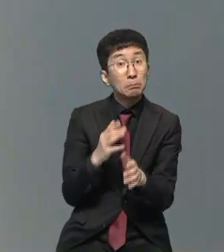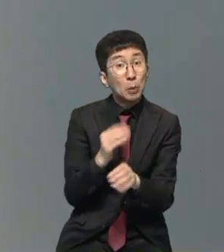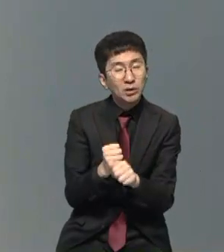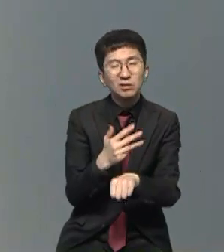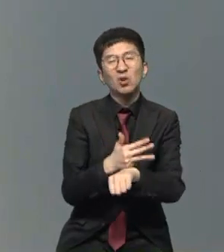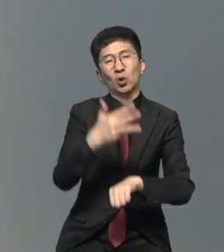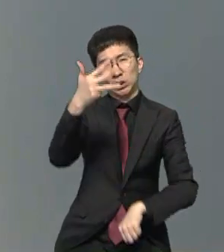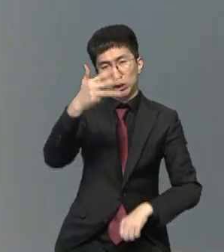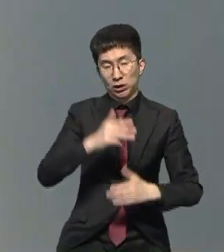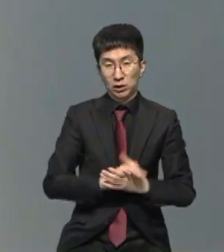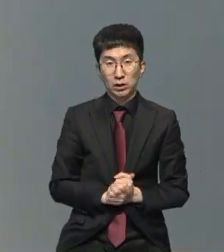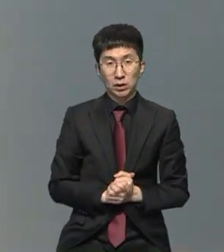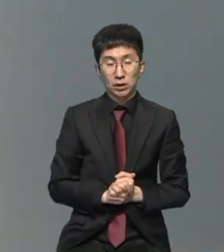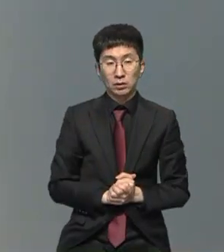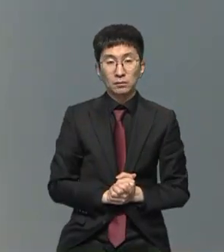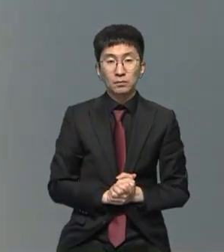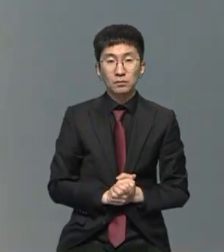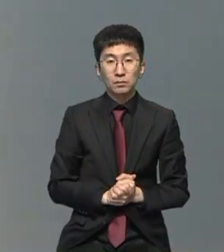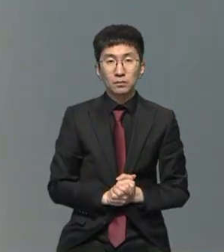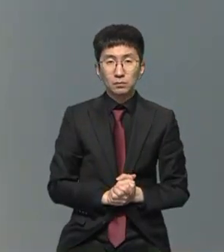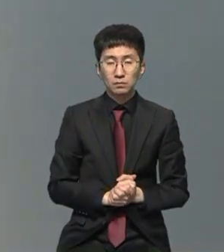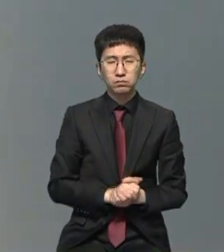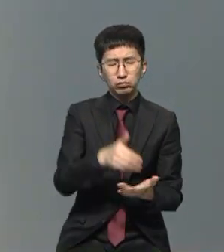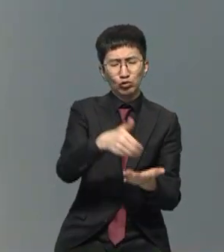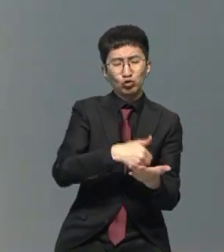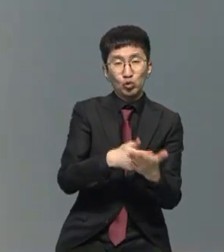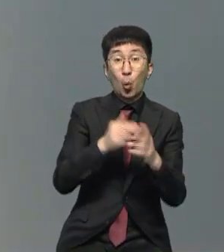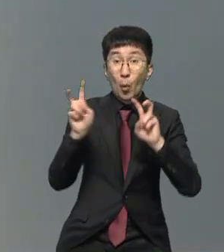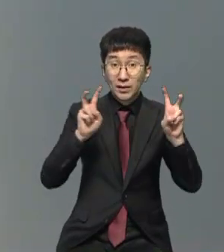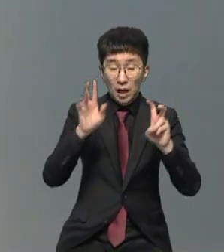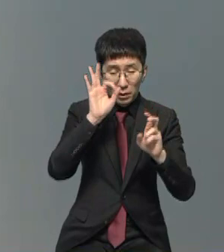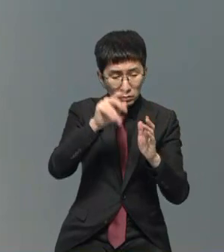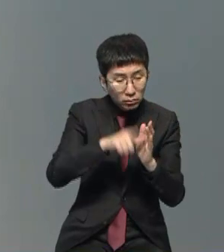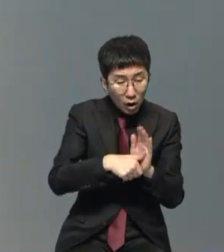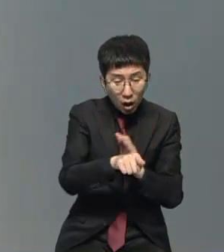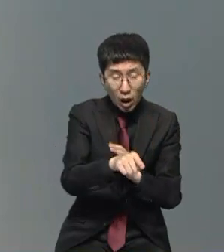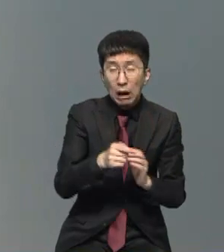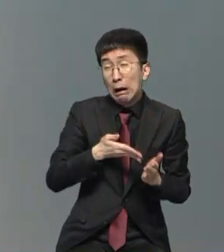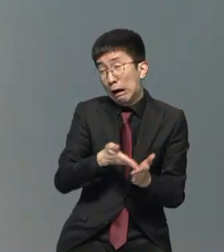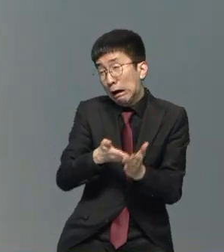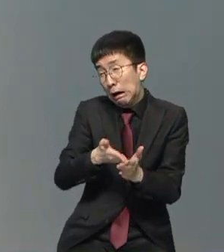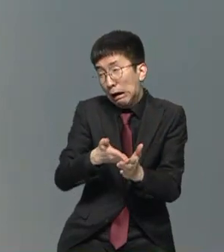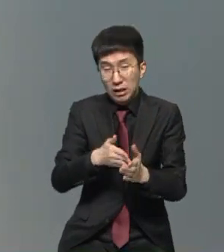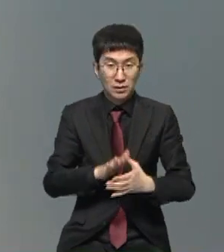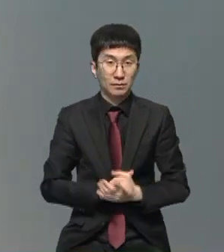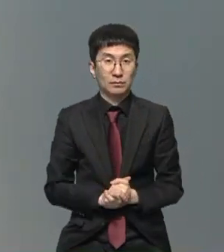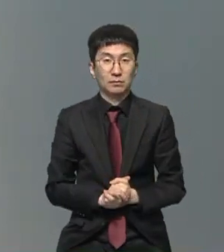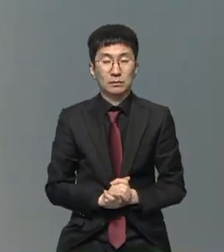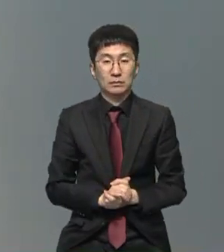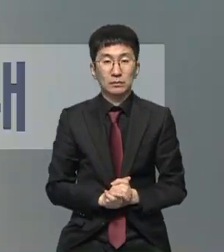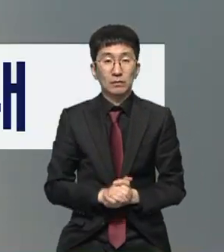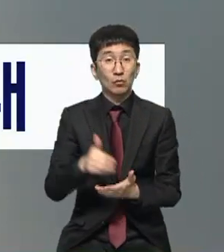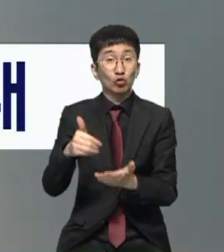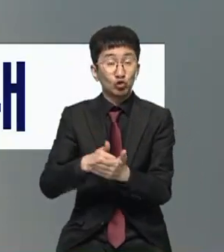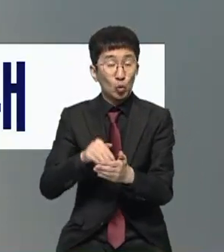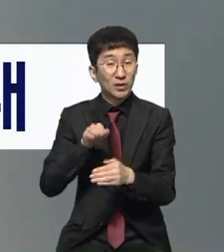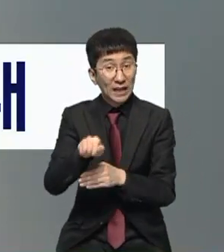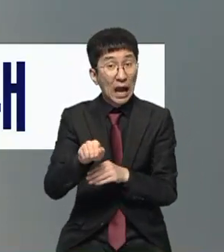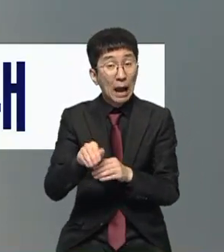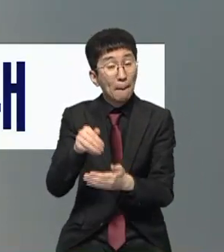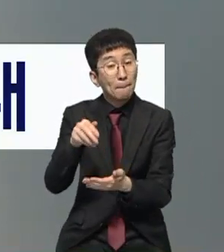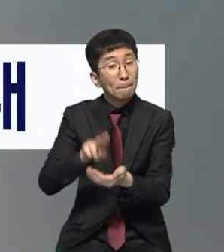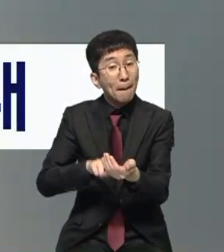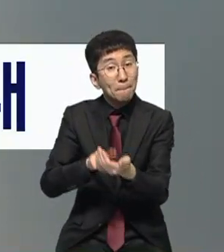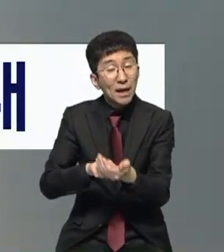끝이 났습니다. 영세업자들이 다수인 중고차 업계에서 의견을 많이 냈던 걸로 알려졌는데요. 중고차 업계는